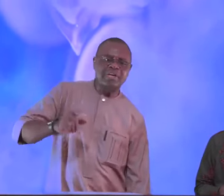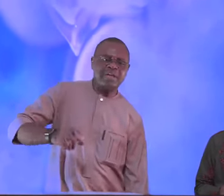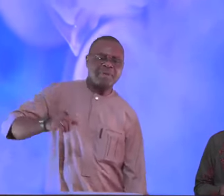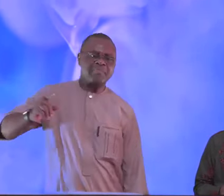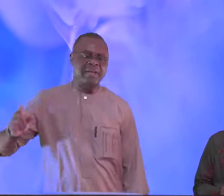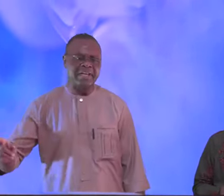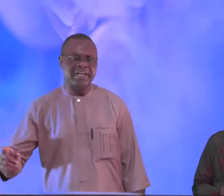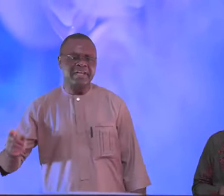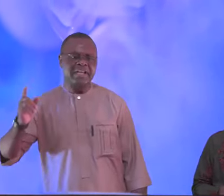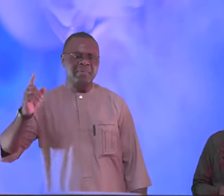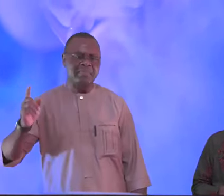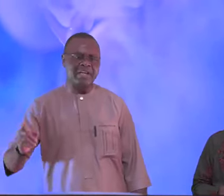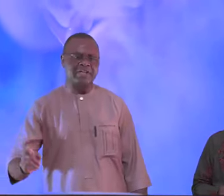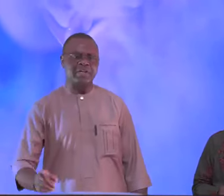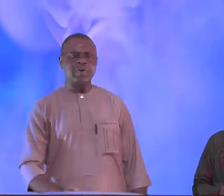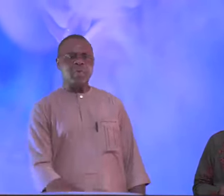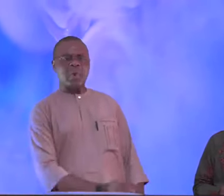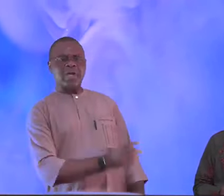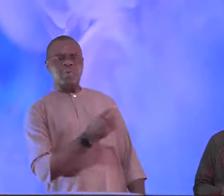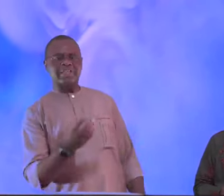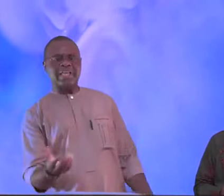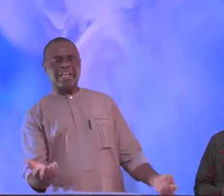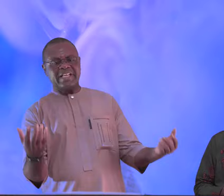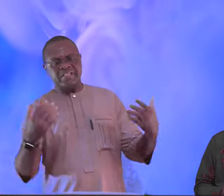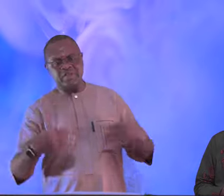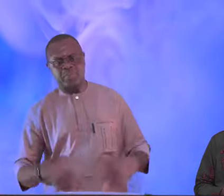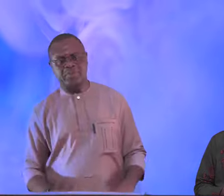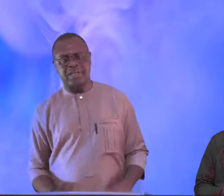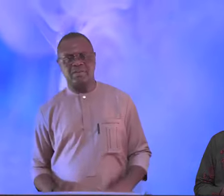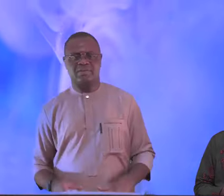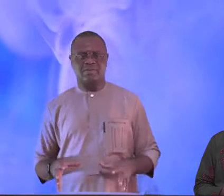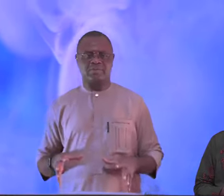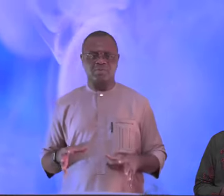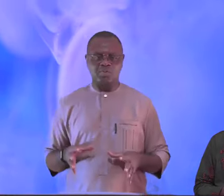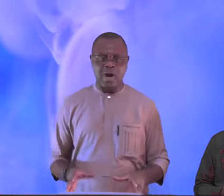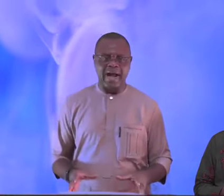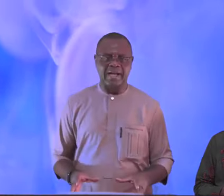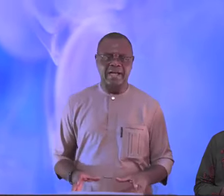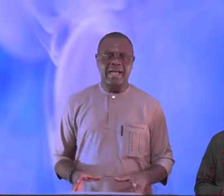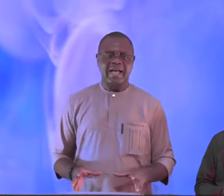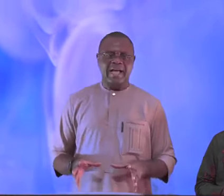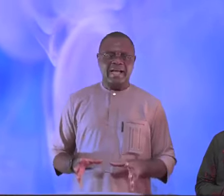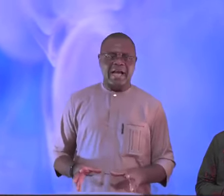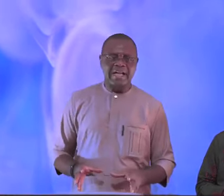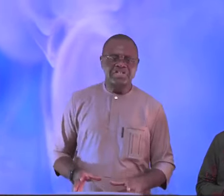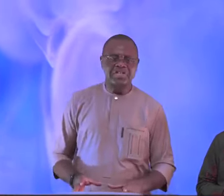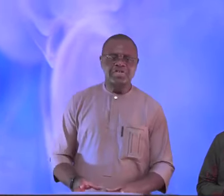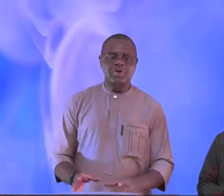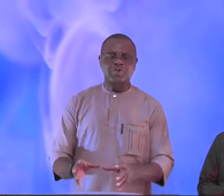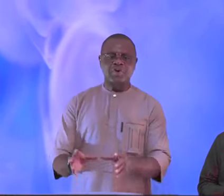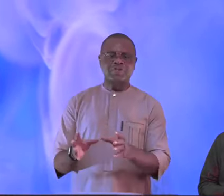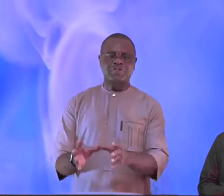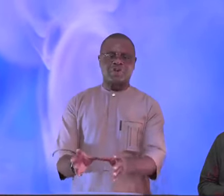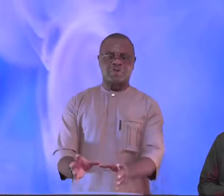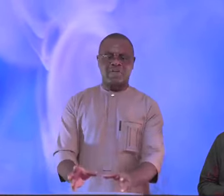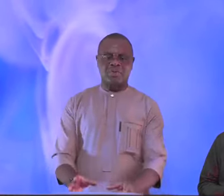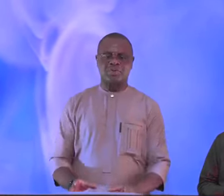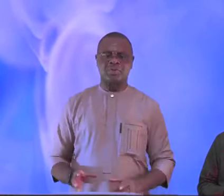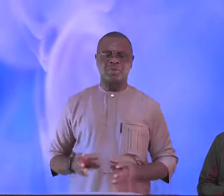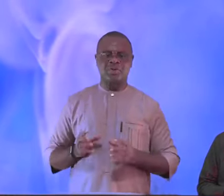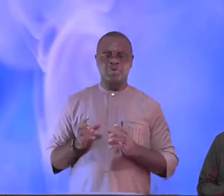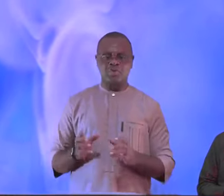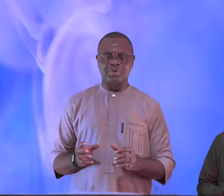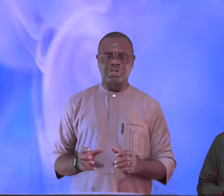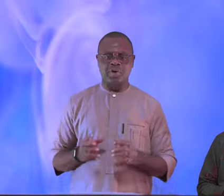anwụ n'ebe mmehie dị wee nweta ezi nzọpụta. Ugbu a, ka anyị nye onye ọzụzụ